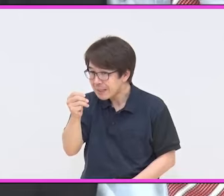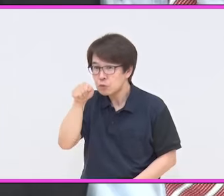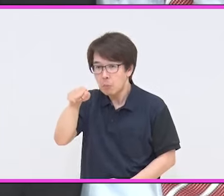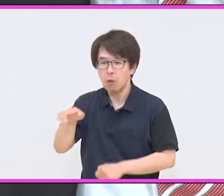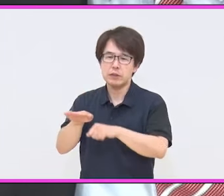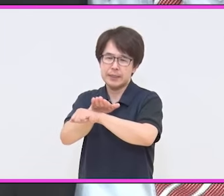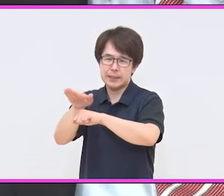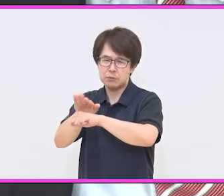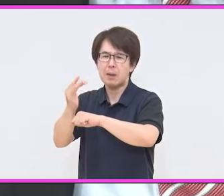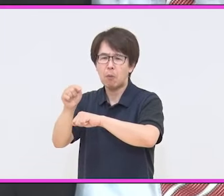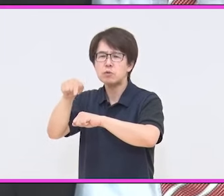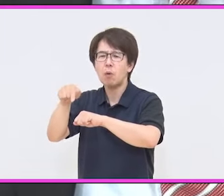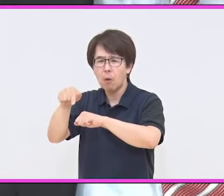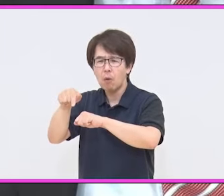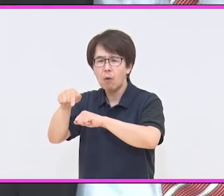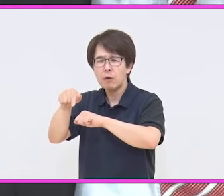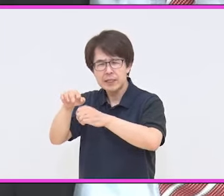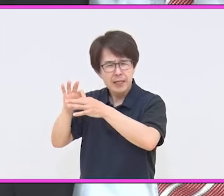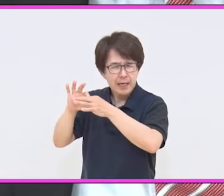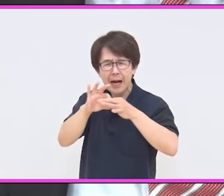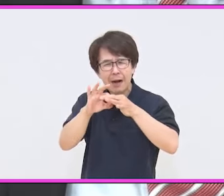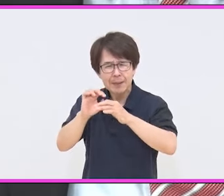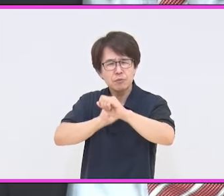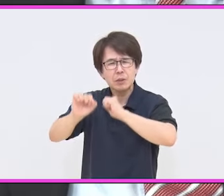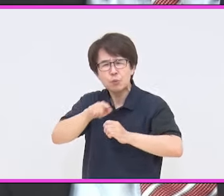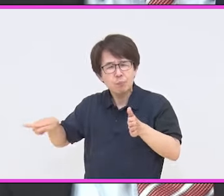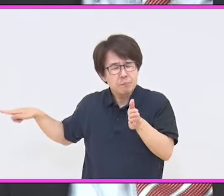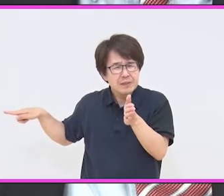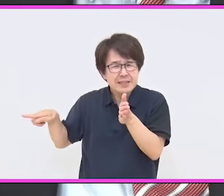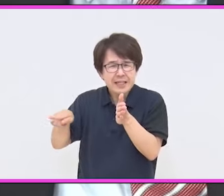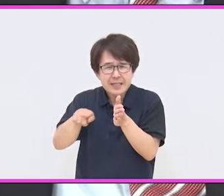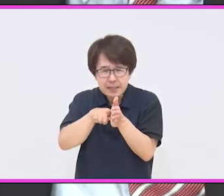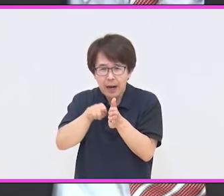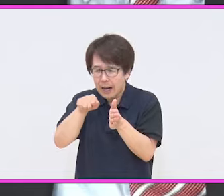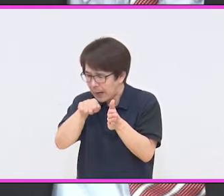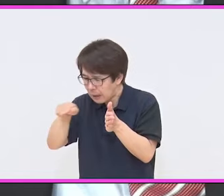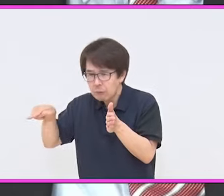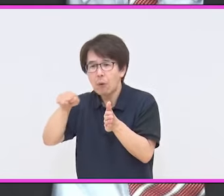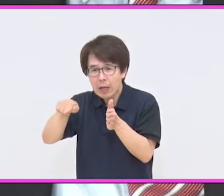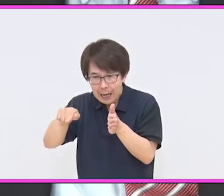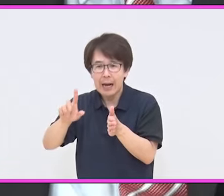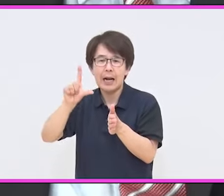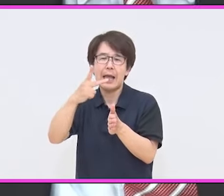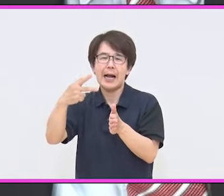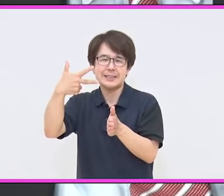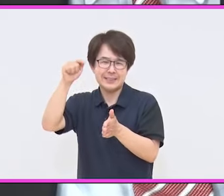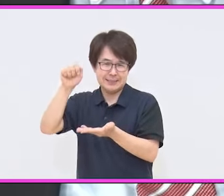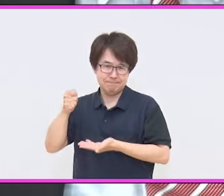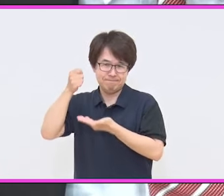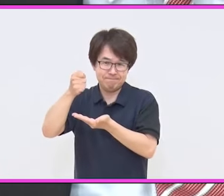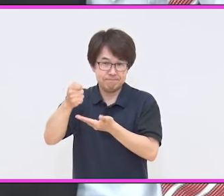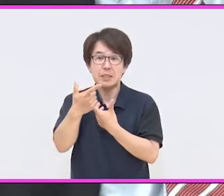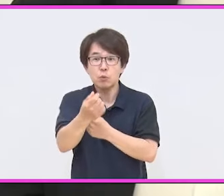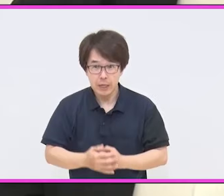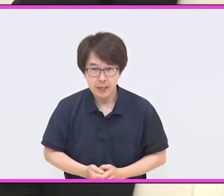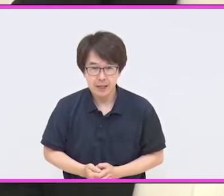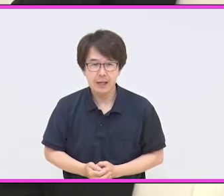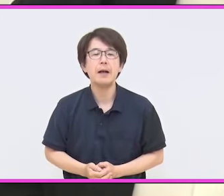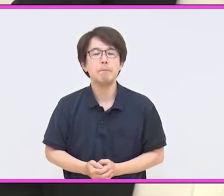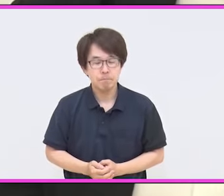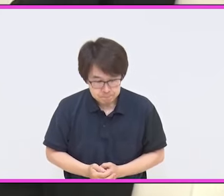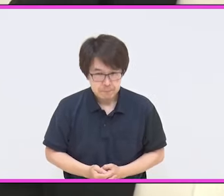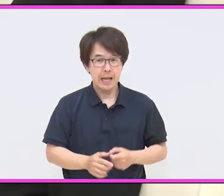わるそこに向かって取り組んできたことっていうこと自体が本当にレガシーになりますよね。 そうね、これが日